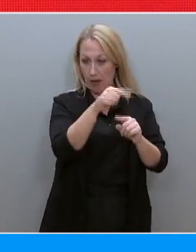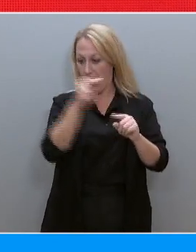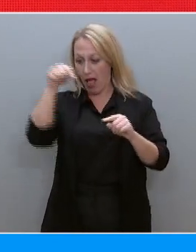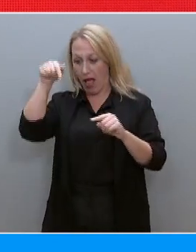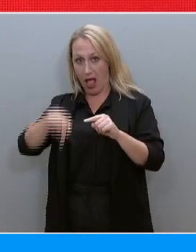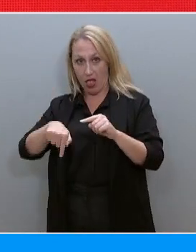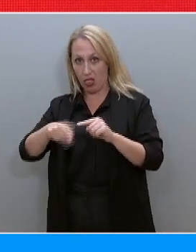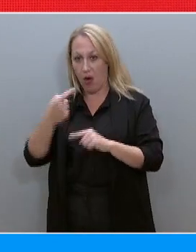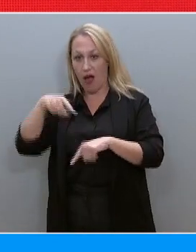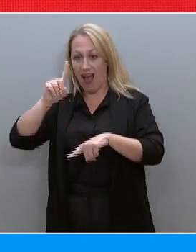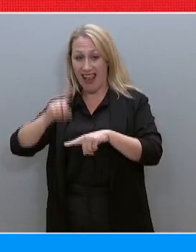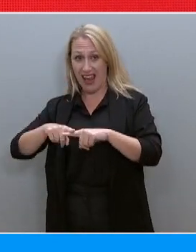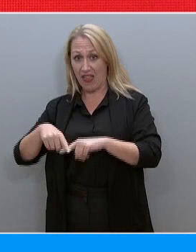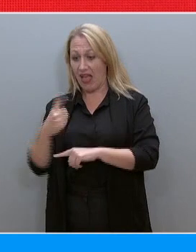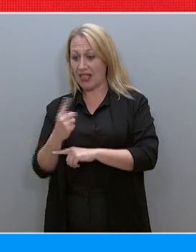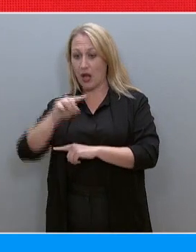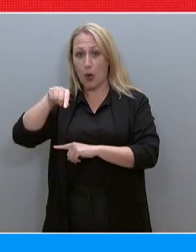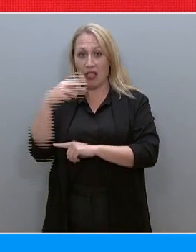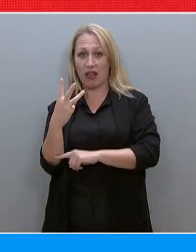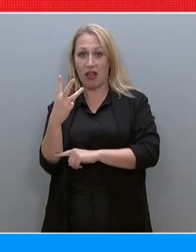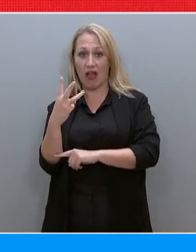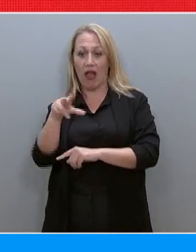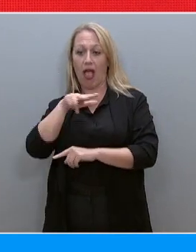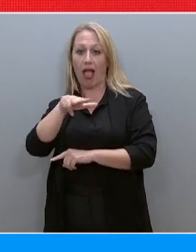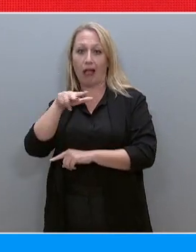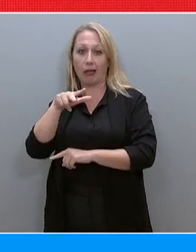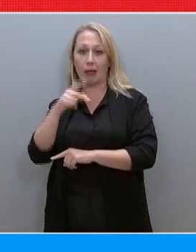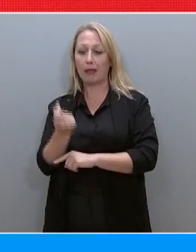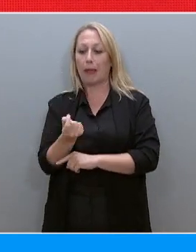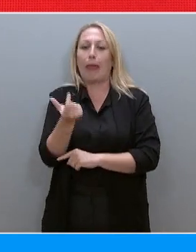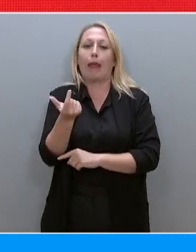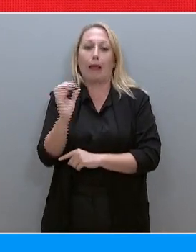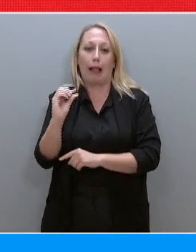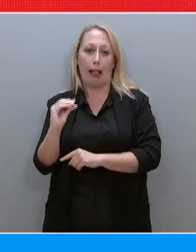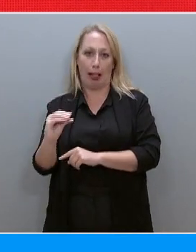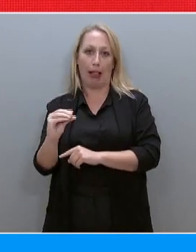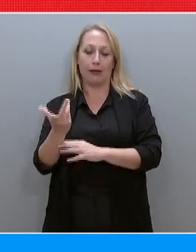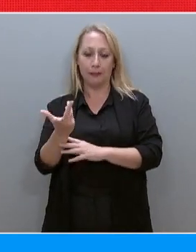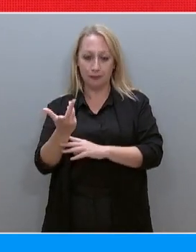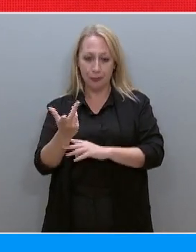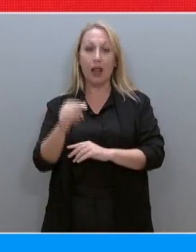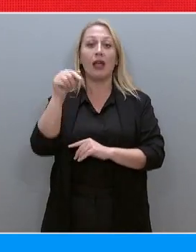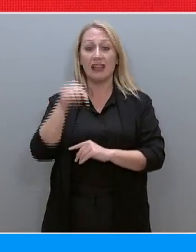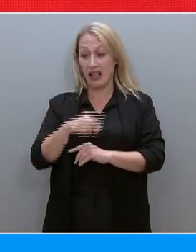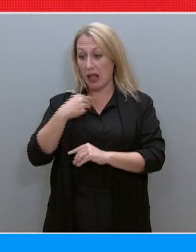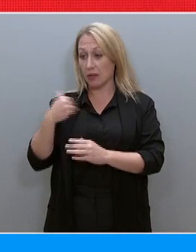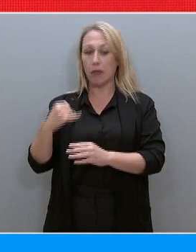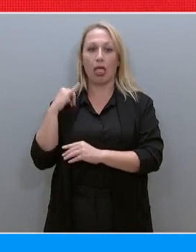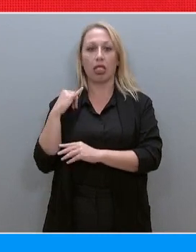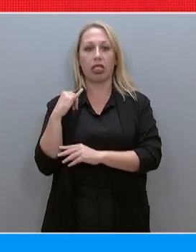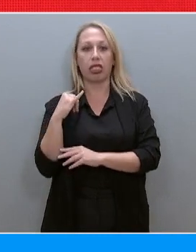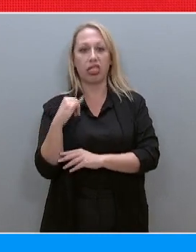της Ελλάδας ενέταξε 1,3 εκατομμύρια. Αστείο ποσό. Και ήρθε πάρα πολύ όψιμα και εκ των